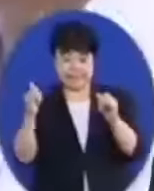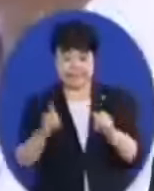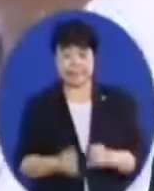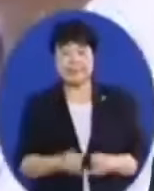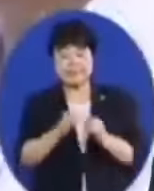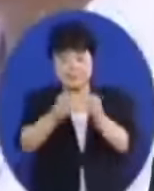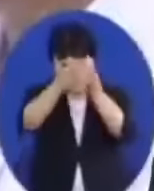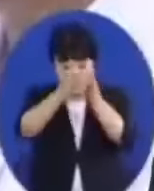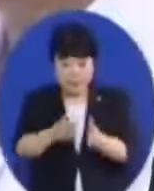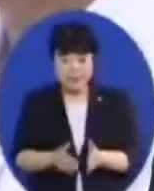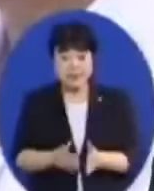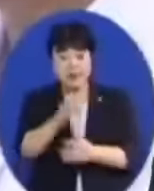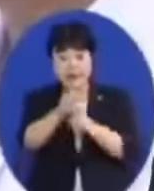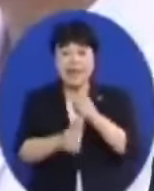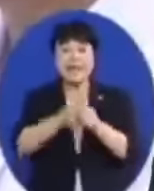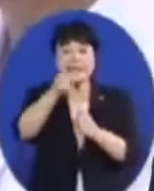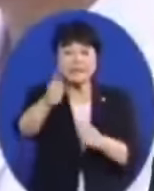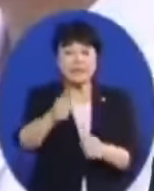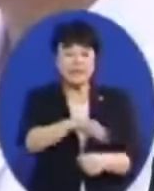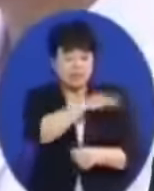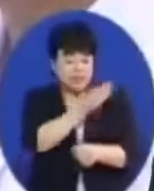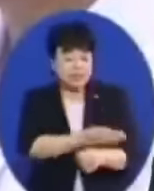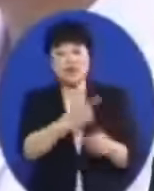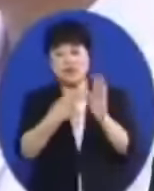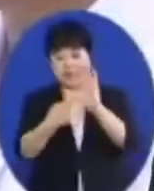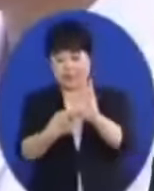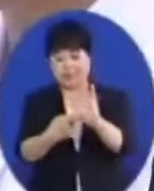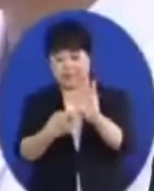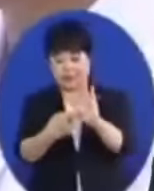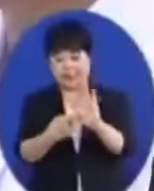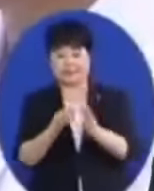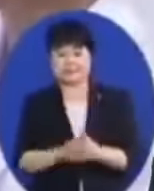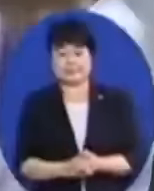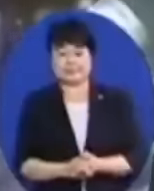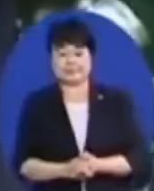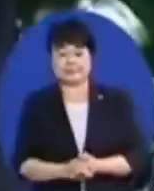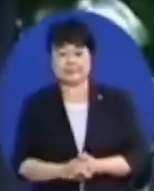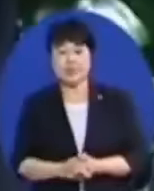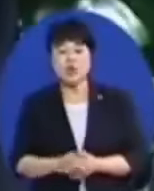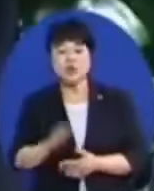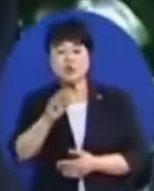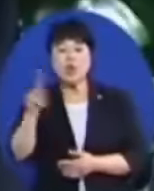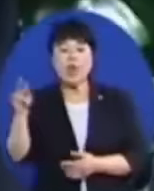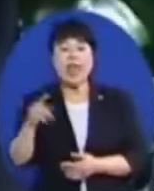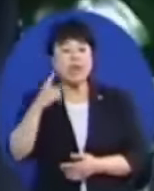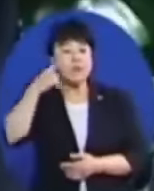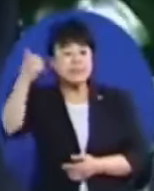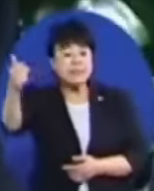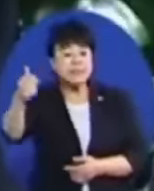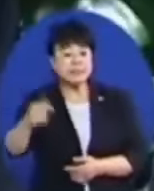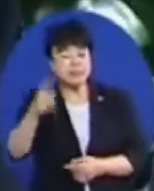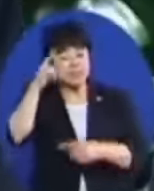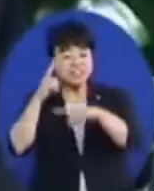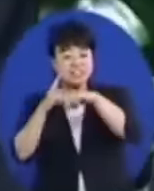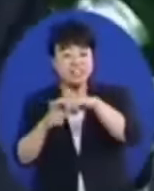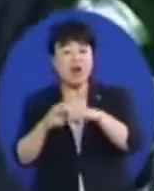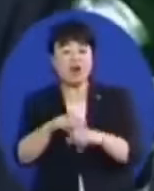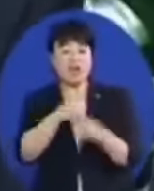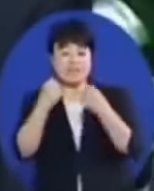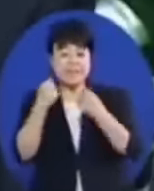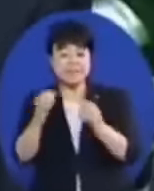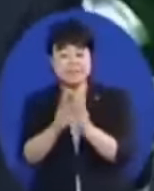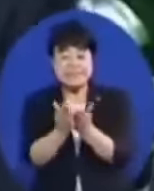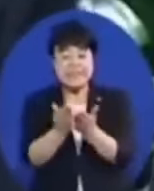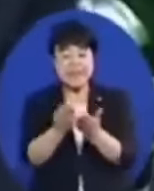이런 사람을 통해서 하나님은 능력을 나타내는 것입니다. 조엘 오스틴 목사의 긍정의 힘이라는 책에는 이런